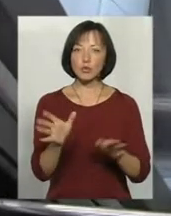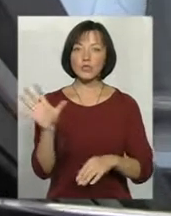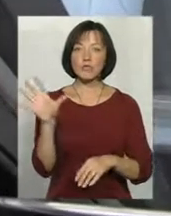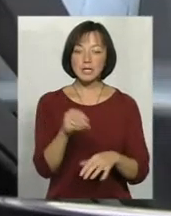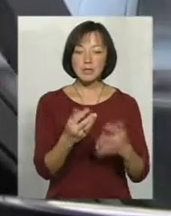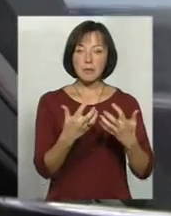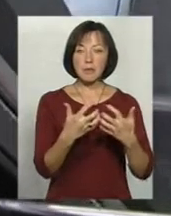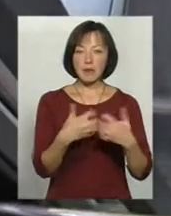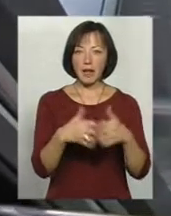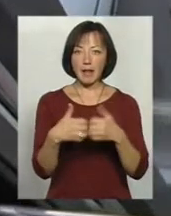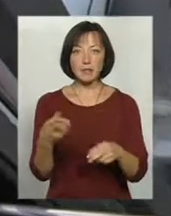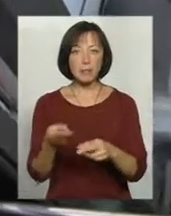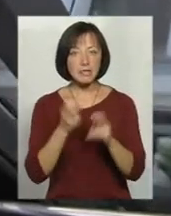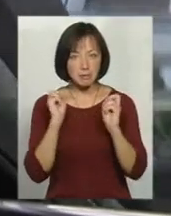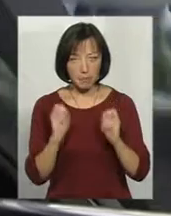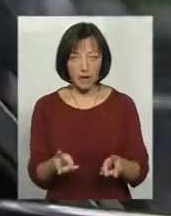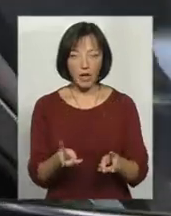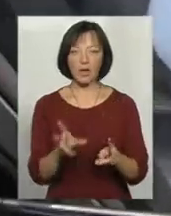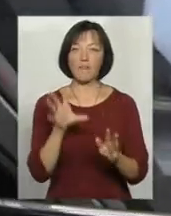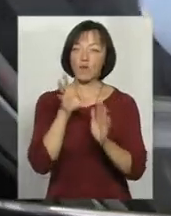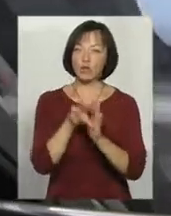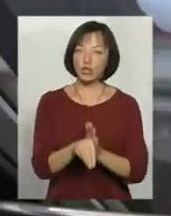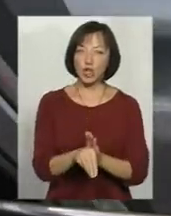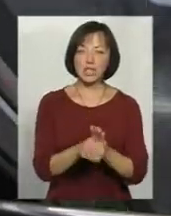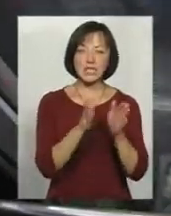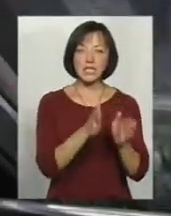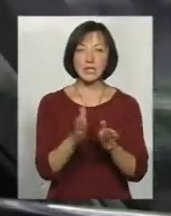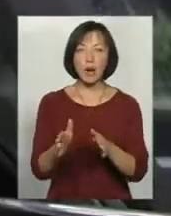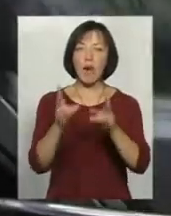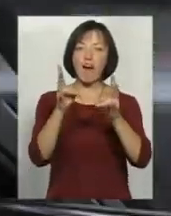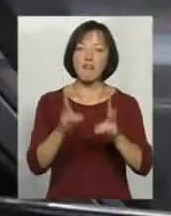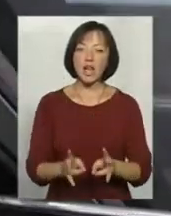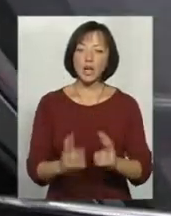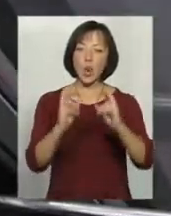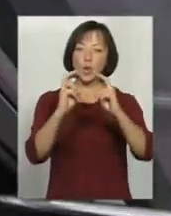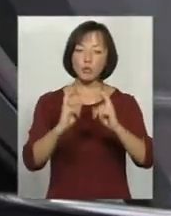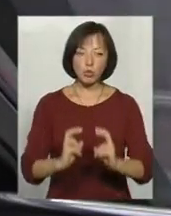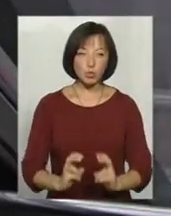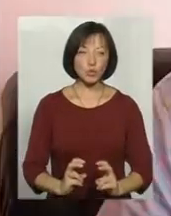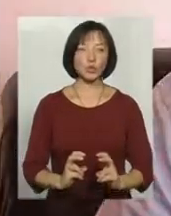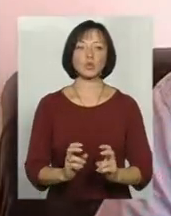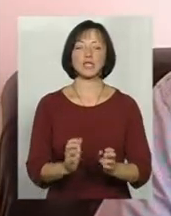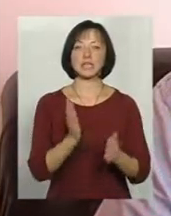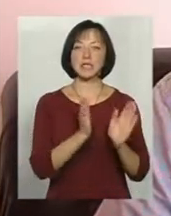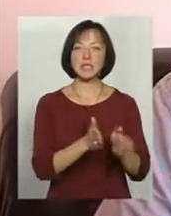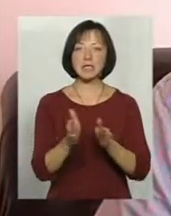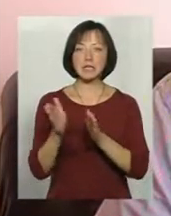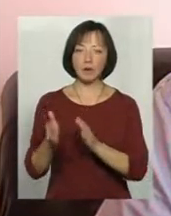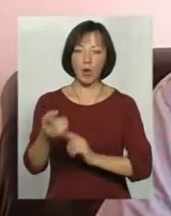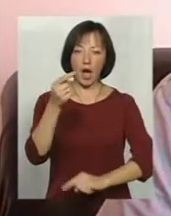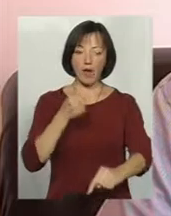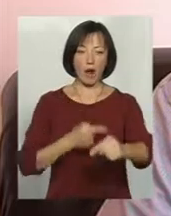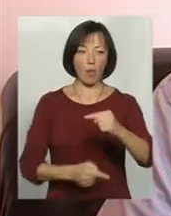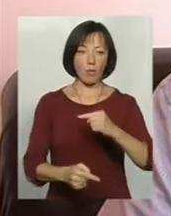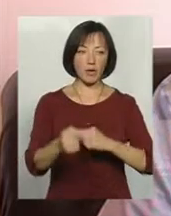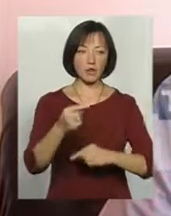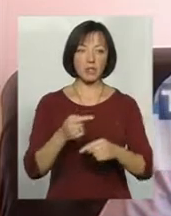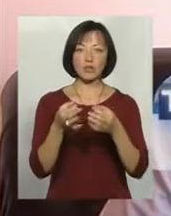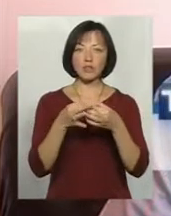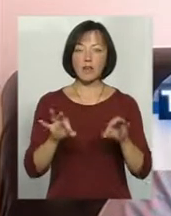прилади безпеки, включаючи системи аварійного спуску, систему рекуперації, яка